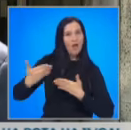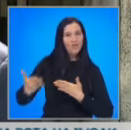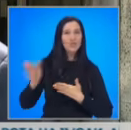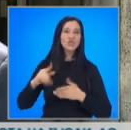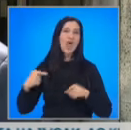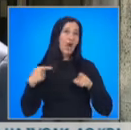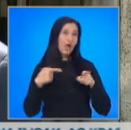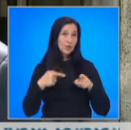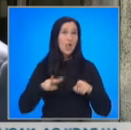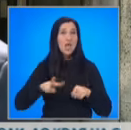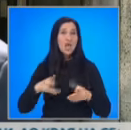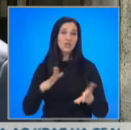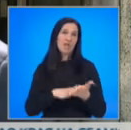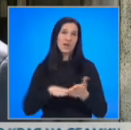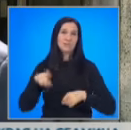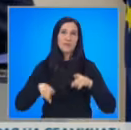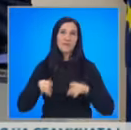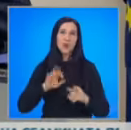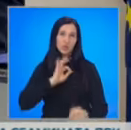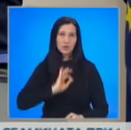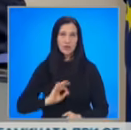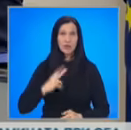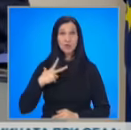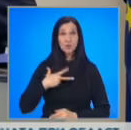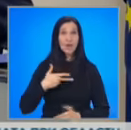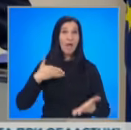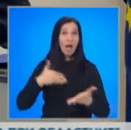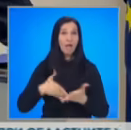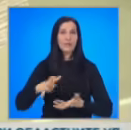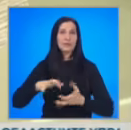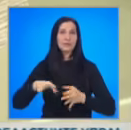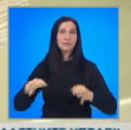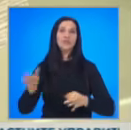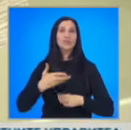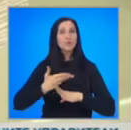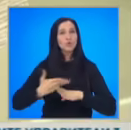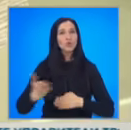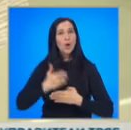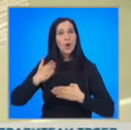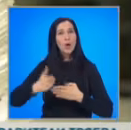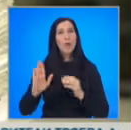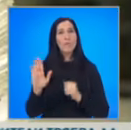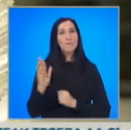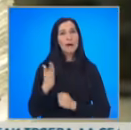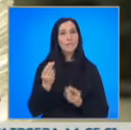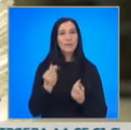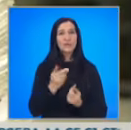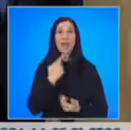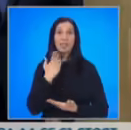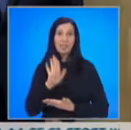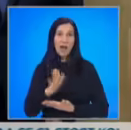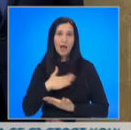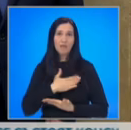ще критикуваме или ще хвалим. Зависи от резултата. Социалните антикризисни мерки ще продължат до края на май, а пари за тях има до края на